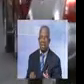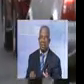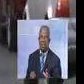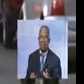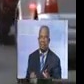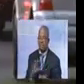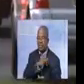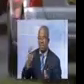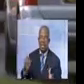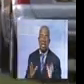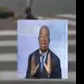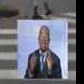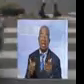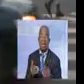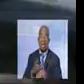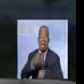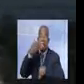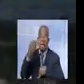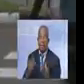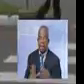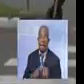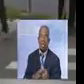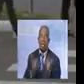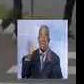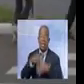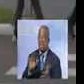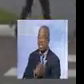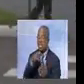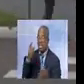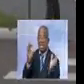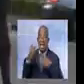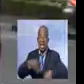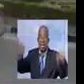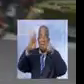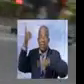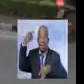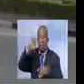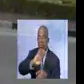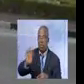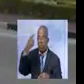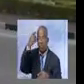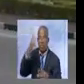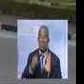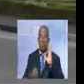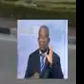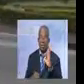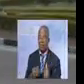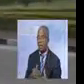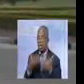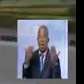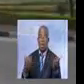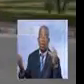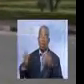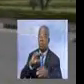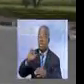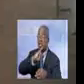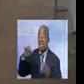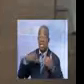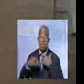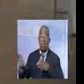haut de la liste des priorités du gouvernement rwandais après le génocide de 1994. Aujourd'hui, la réconciliation